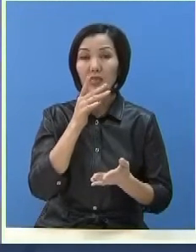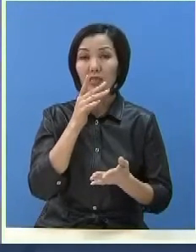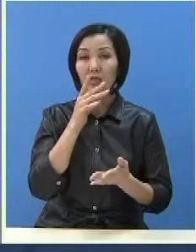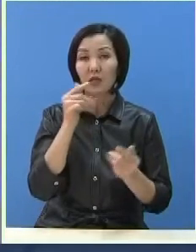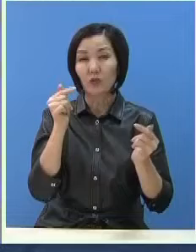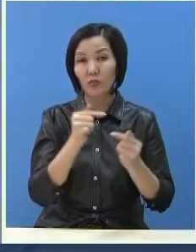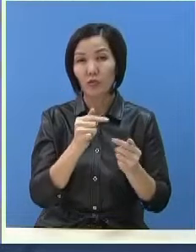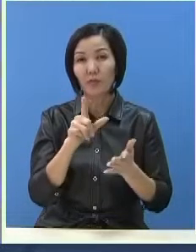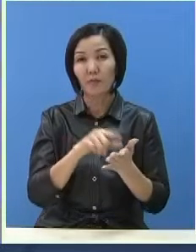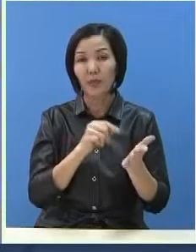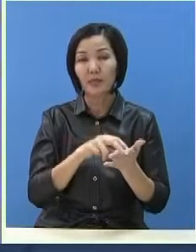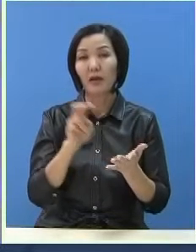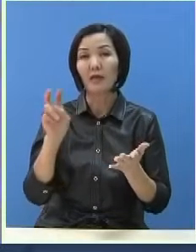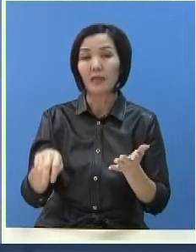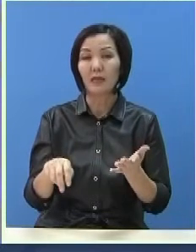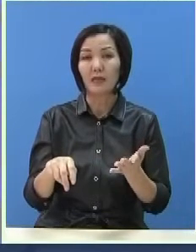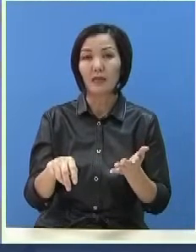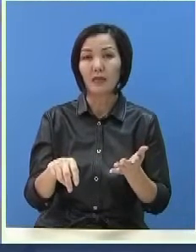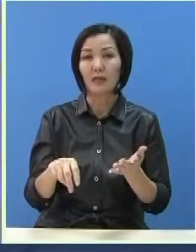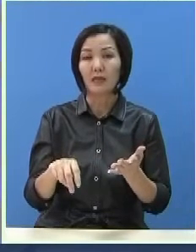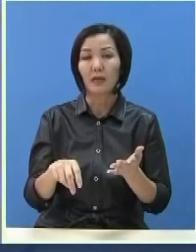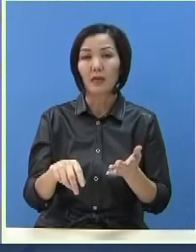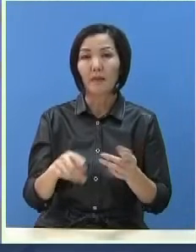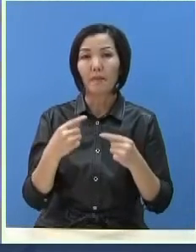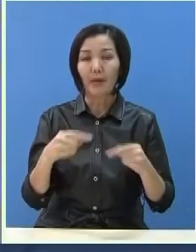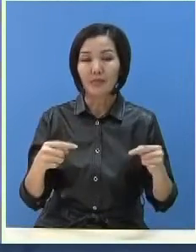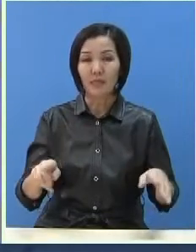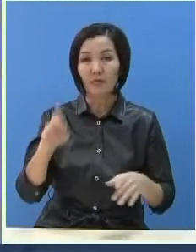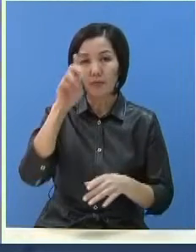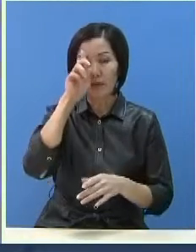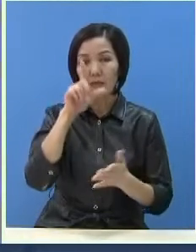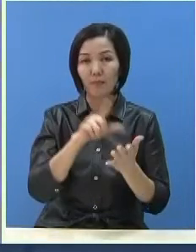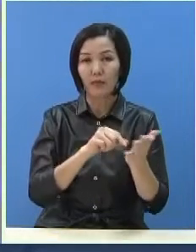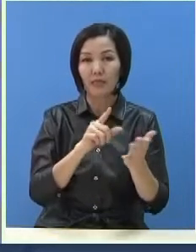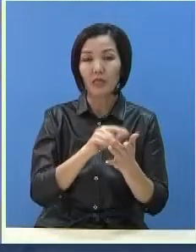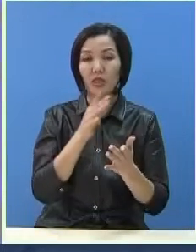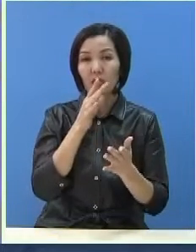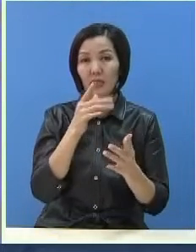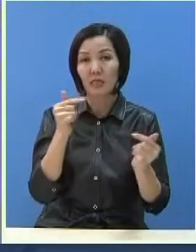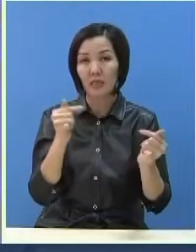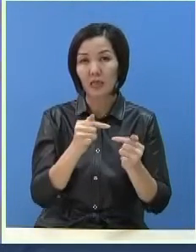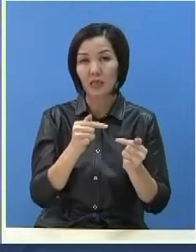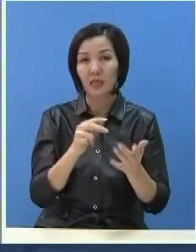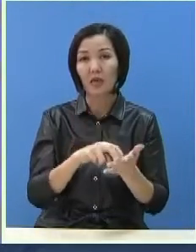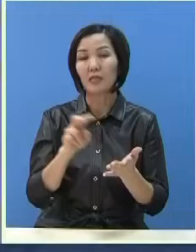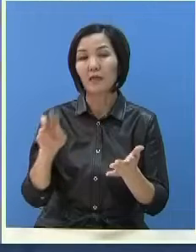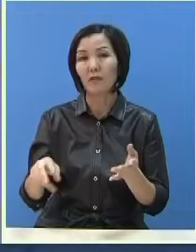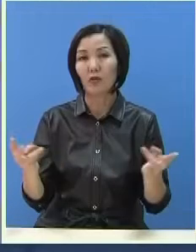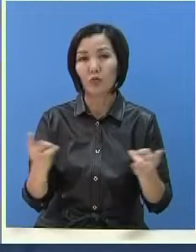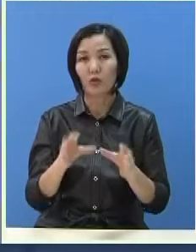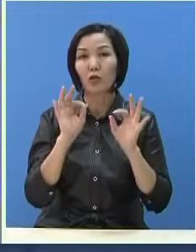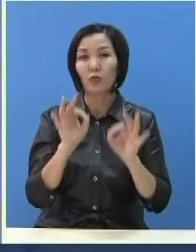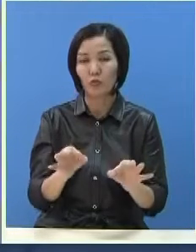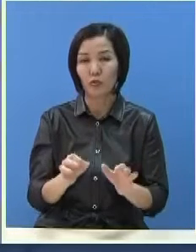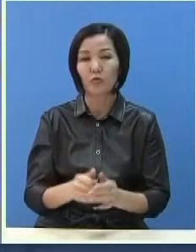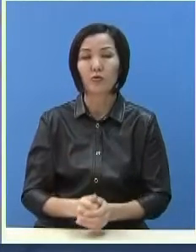да мемлекеттік қызметте де жасы келгеннен кейін, зейнеткерлік жасына келгеннен кейін ол уақытында кеткен